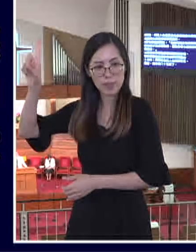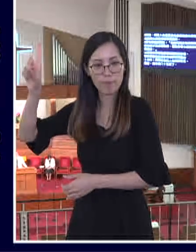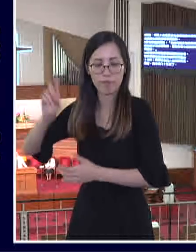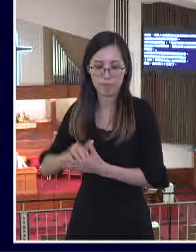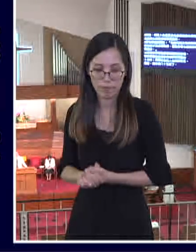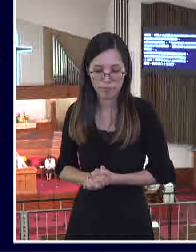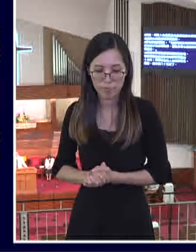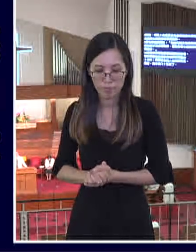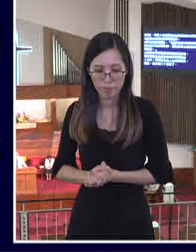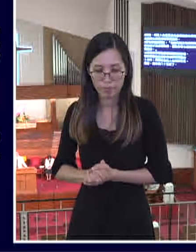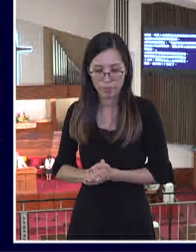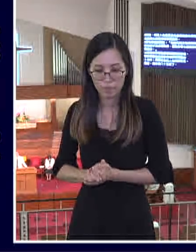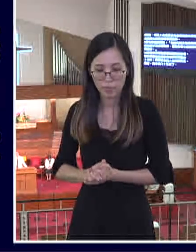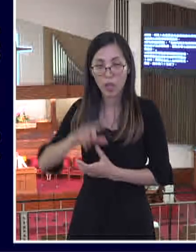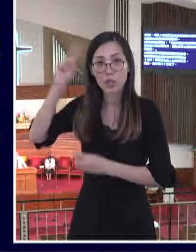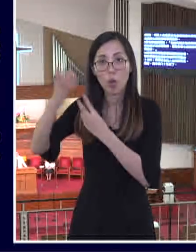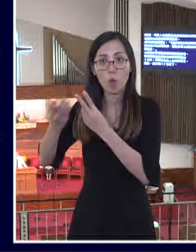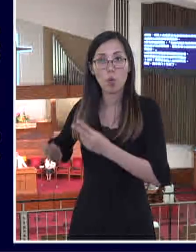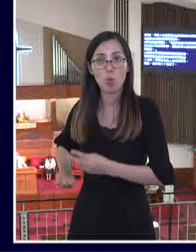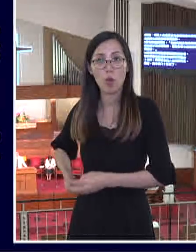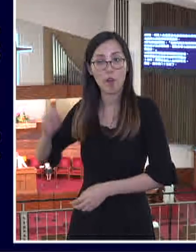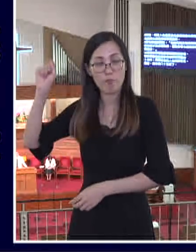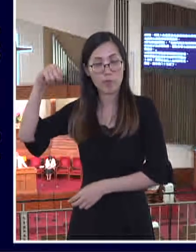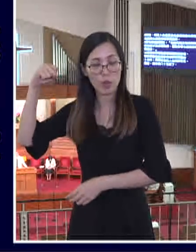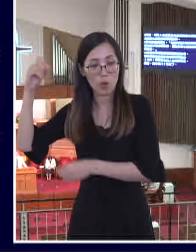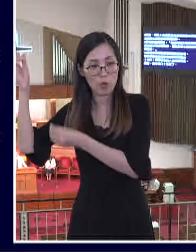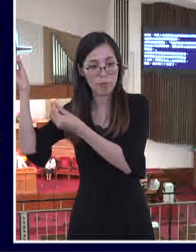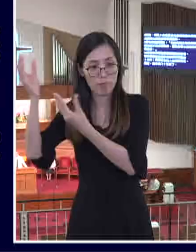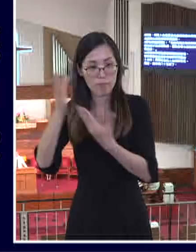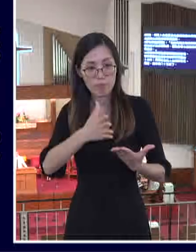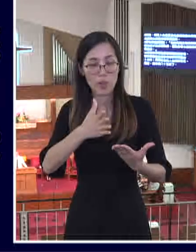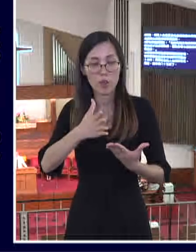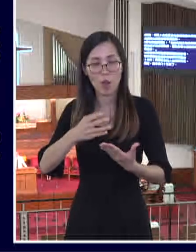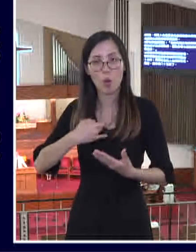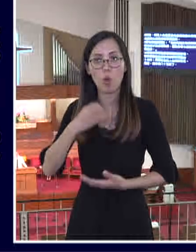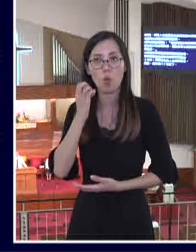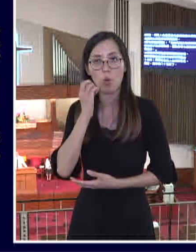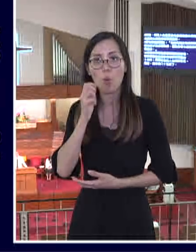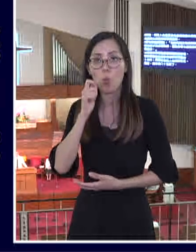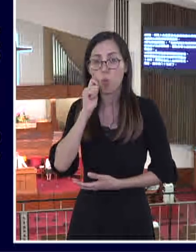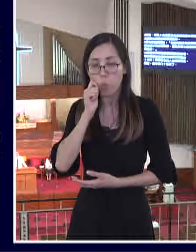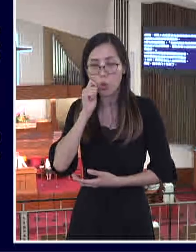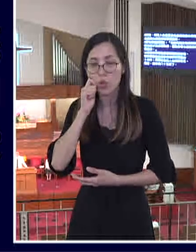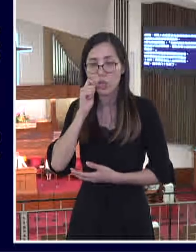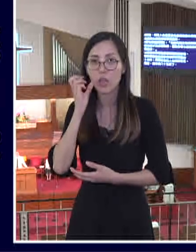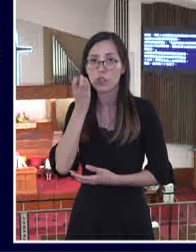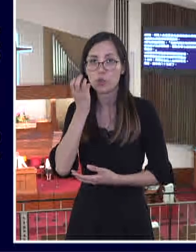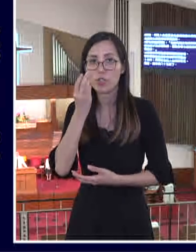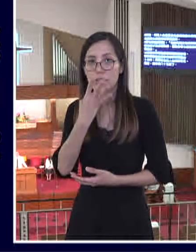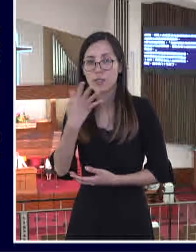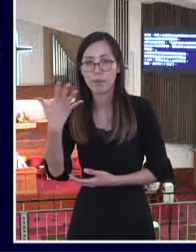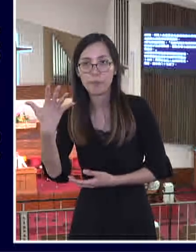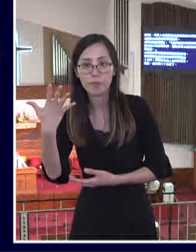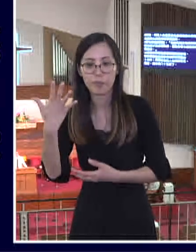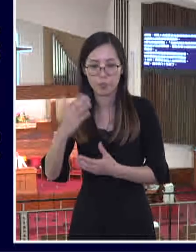候，耶和华照他所应许的使我存活者45年，期间以色列人在旷野行